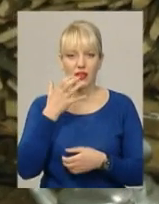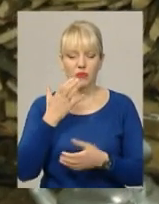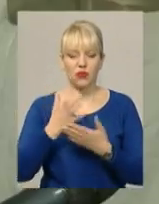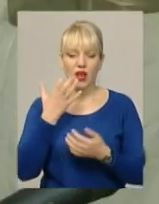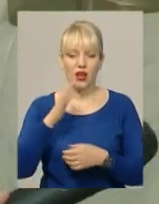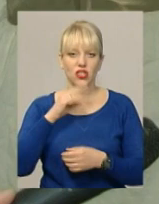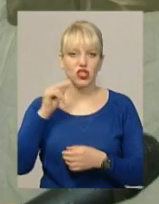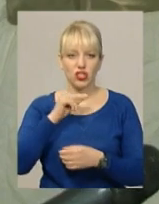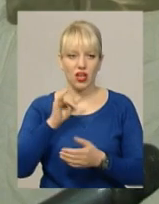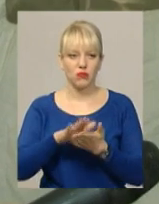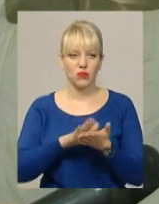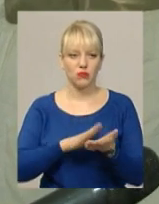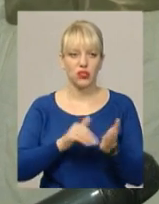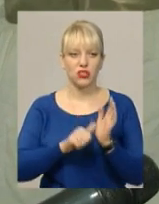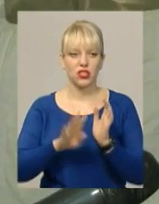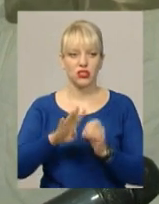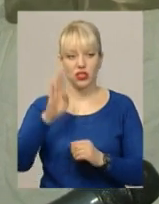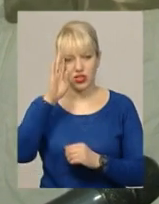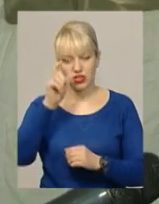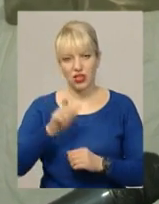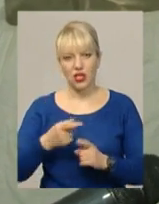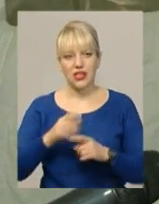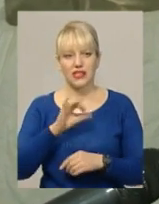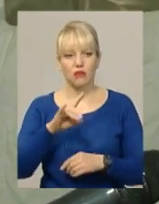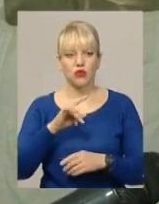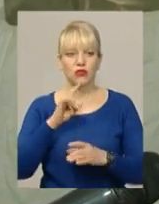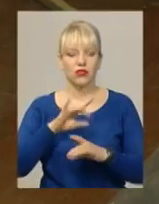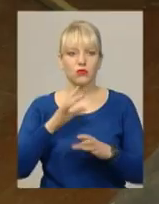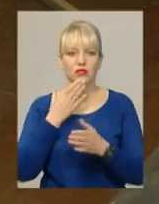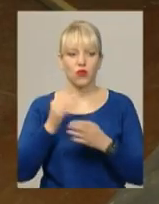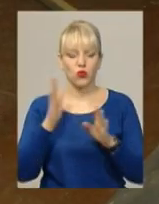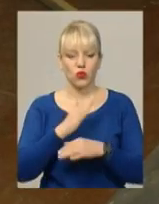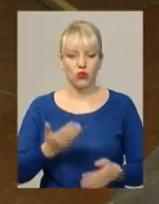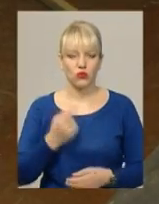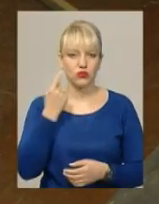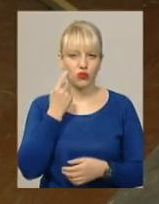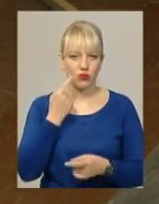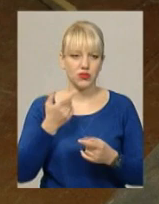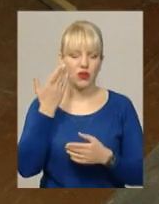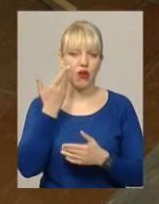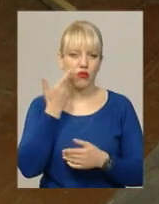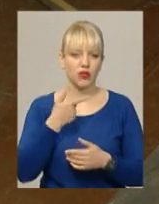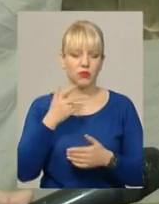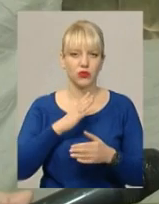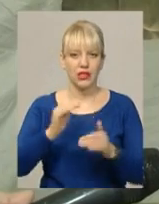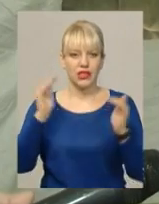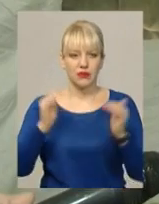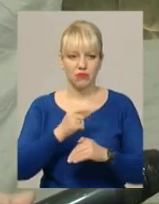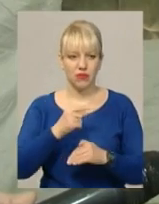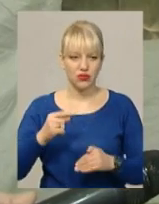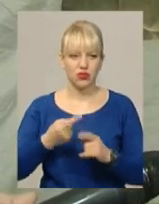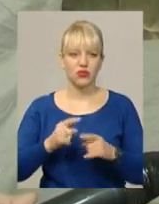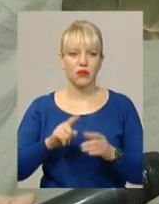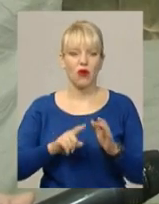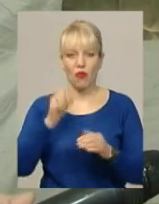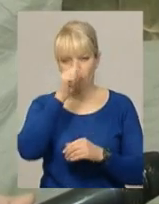-річний хмельничанин Віктор Савчук розповідати про свою долю на камеру соромиться. Чоловік каже, коли почалося зниження температури, обморозив ноги.